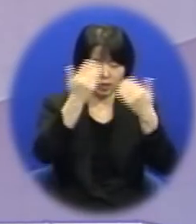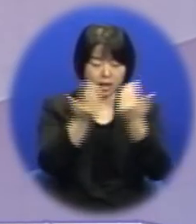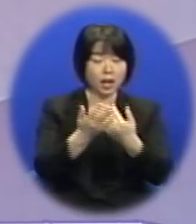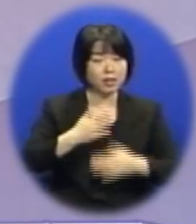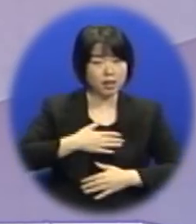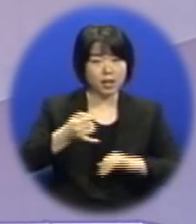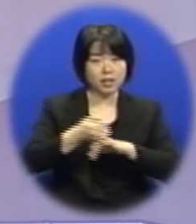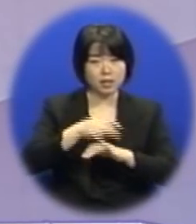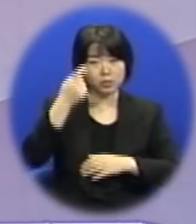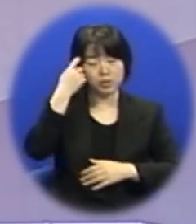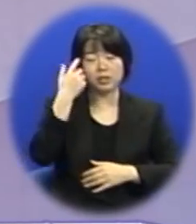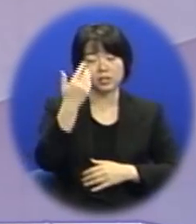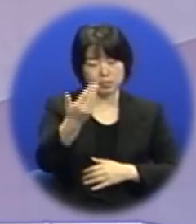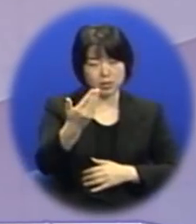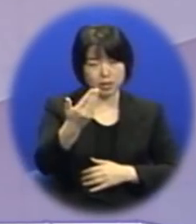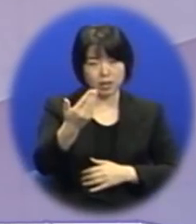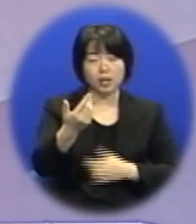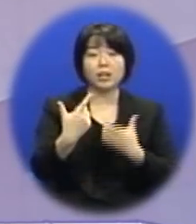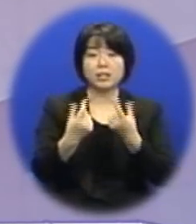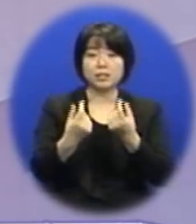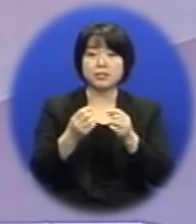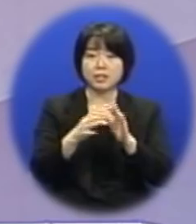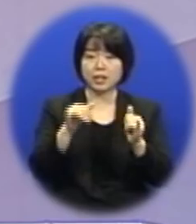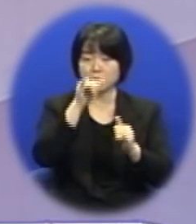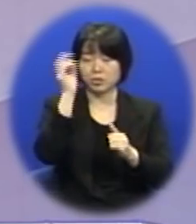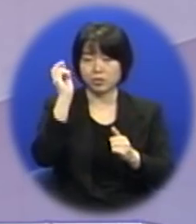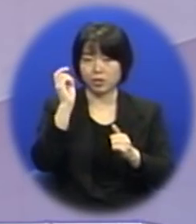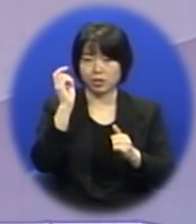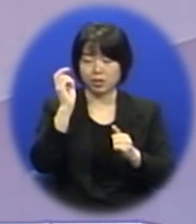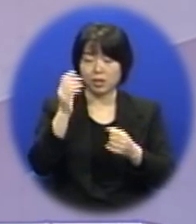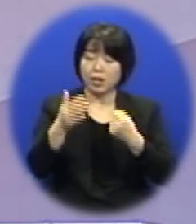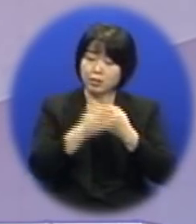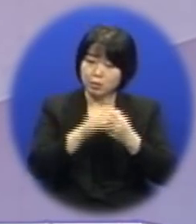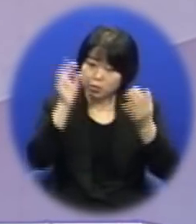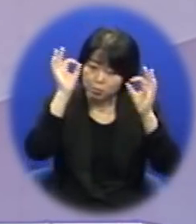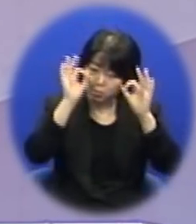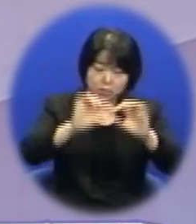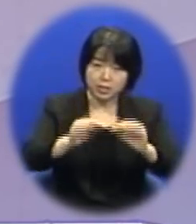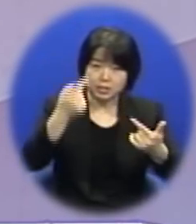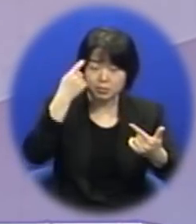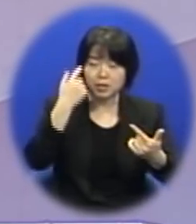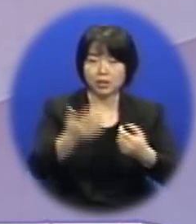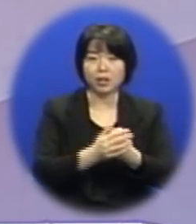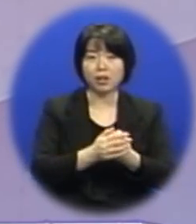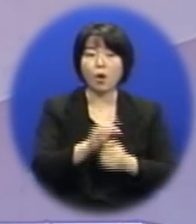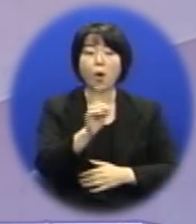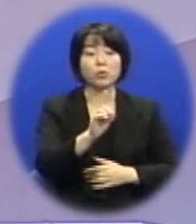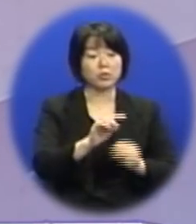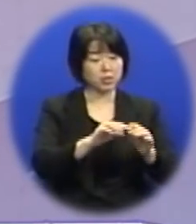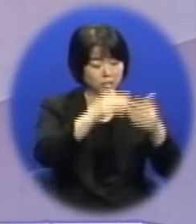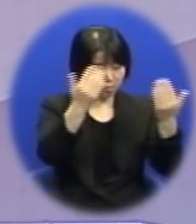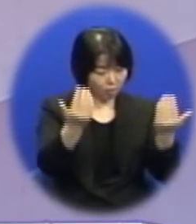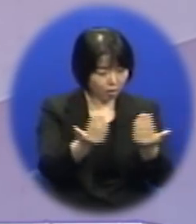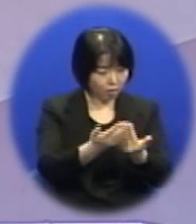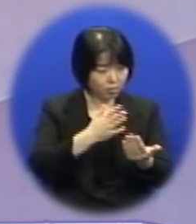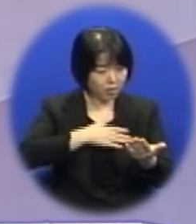분도 있을지 모르겠어요. 그래서 안 보시는 분이 아유 어떻게 이게 다 내 약속이겠어요?